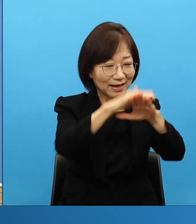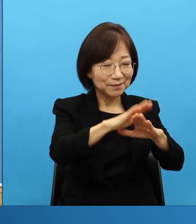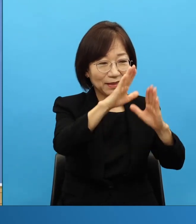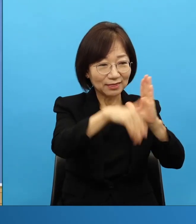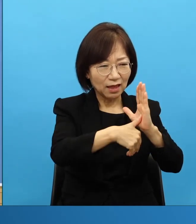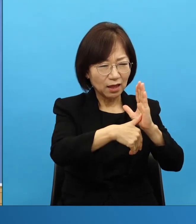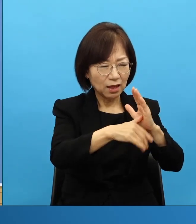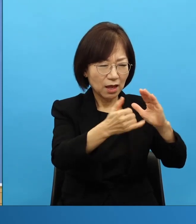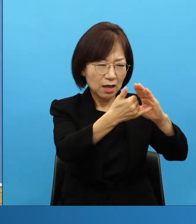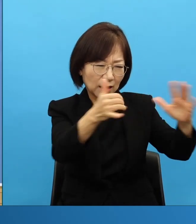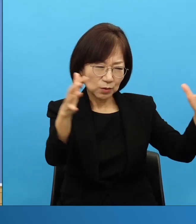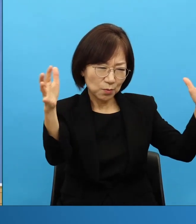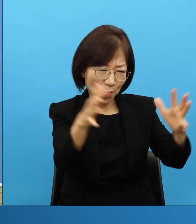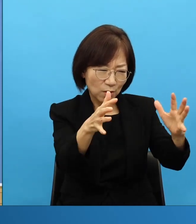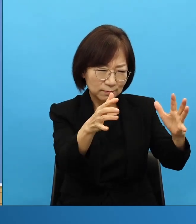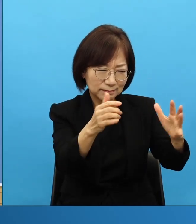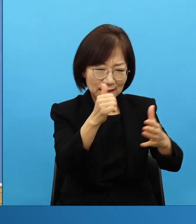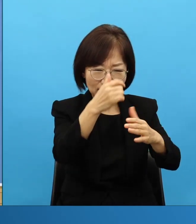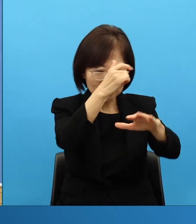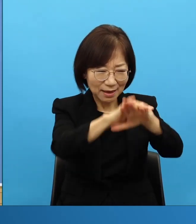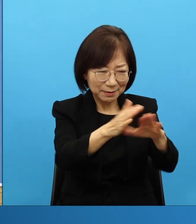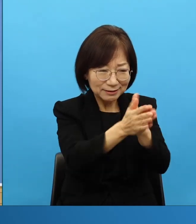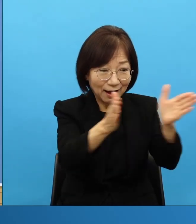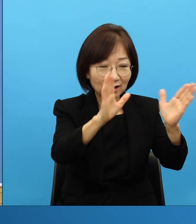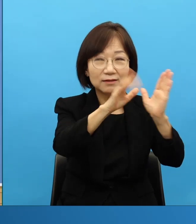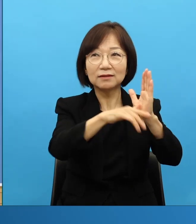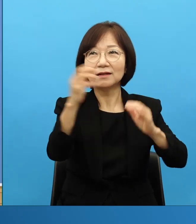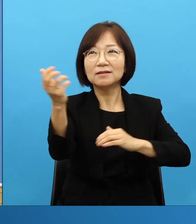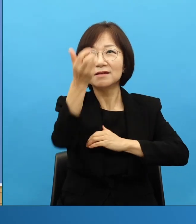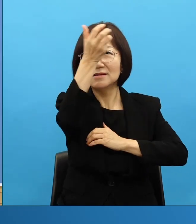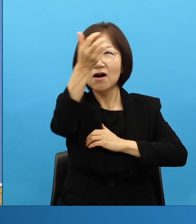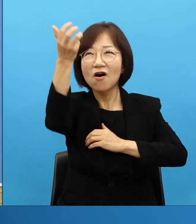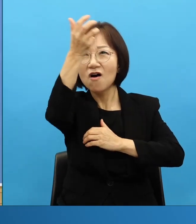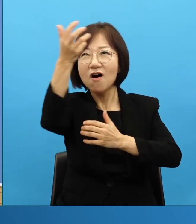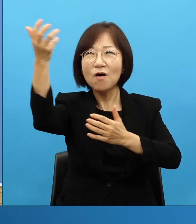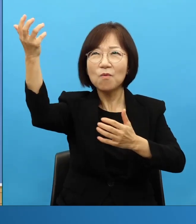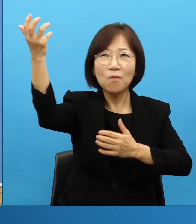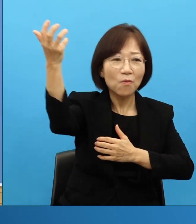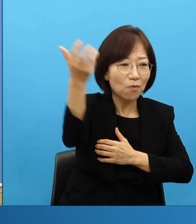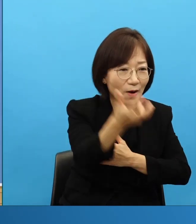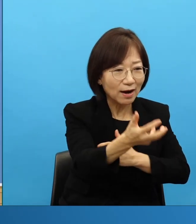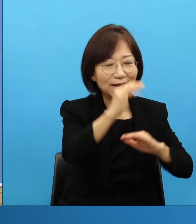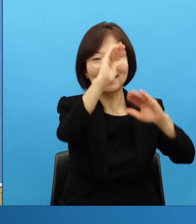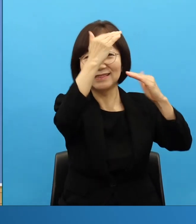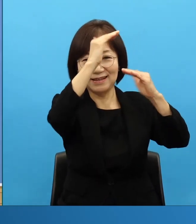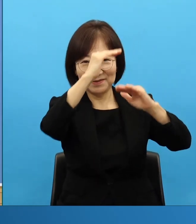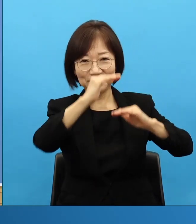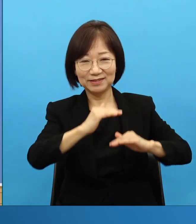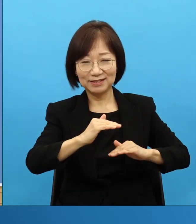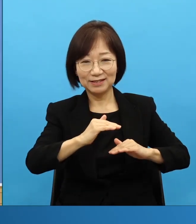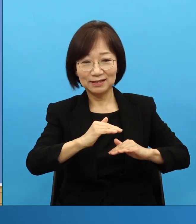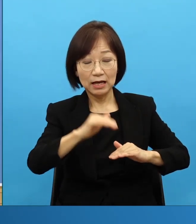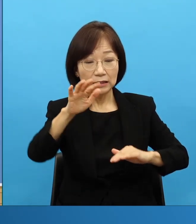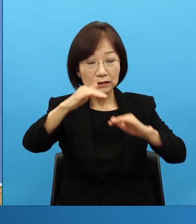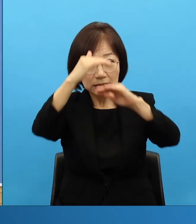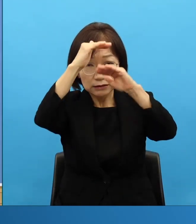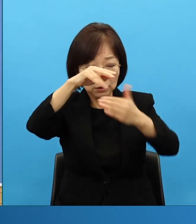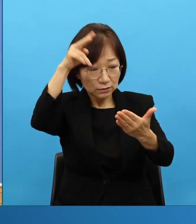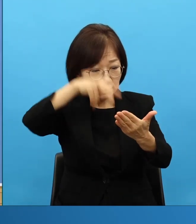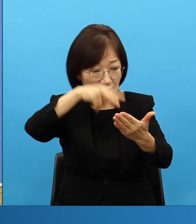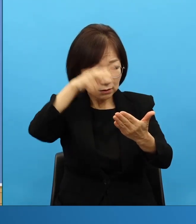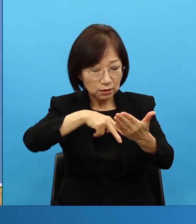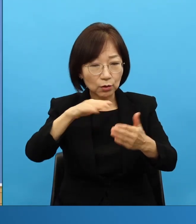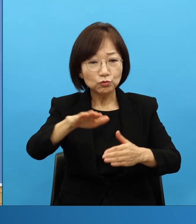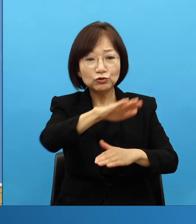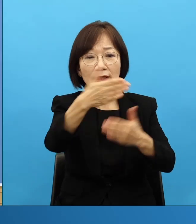a field where he received the power and the salvation, the words of the Holy Spirit and the words 자, 이 본문 속에서 어떤 응답을 여러분 받으셔야 and the 되겠습니까? doors of